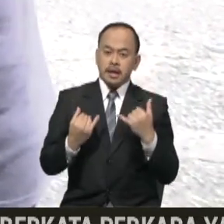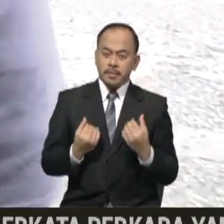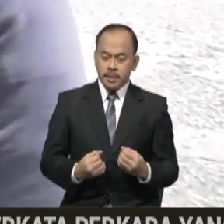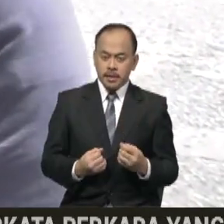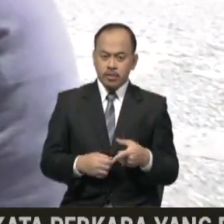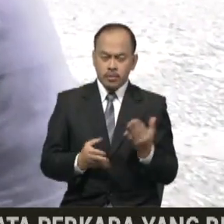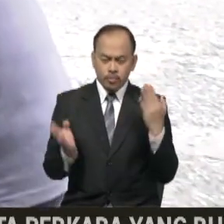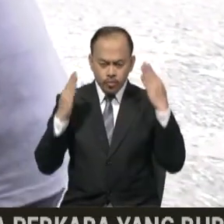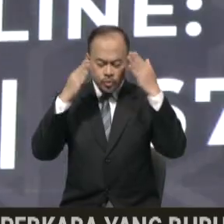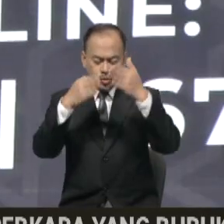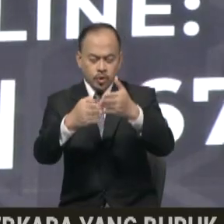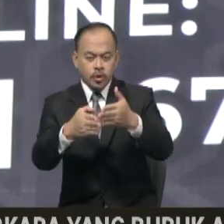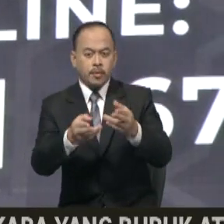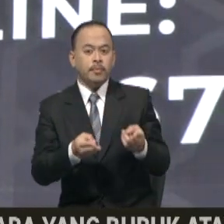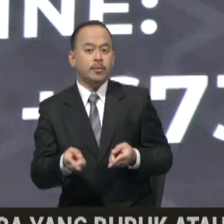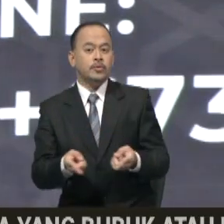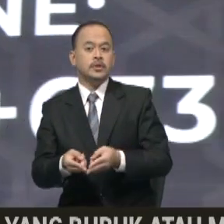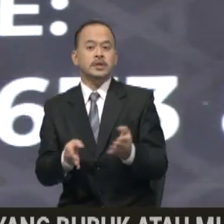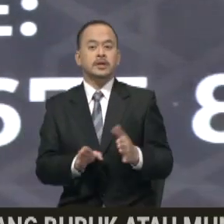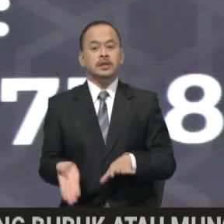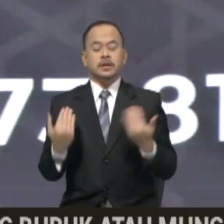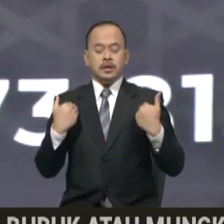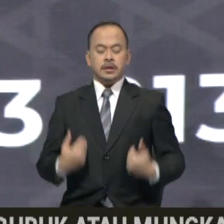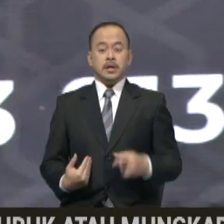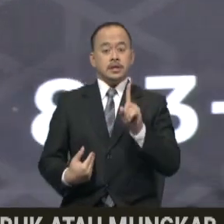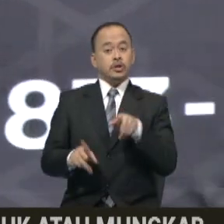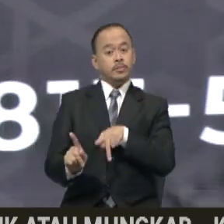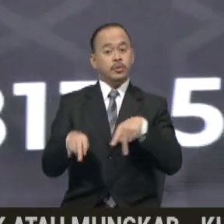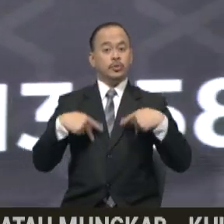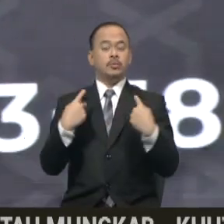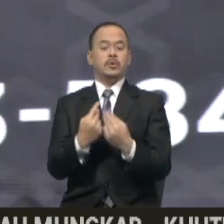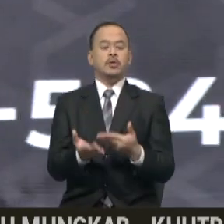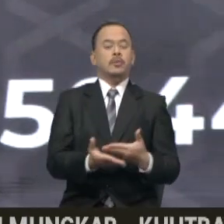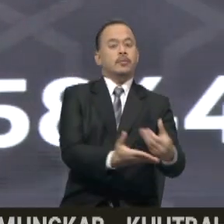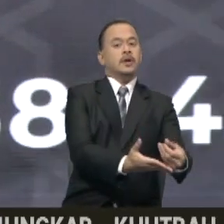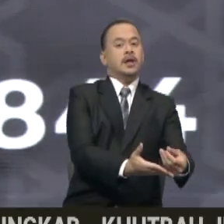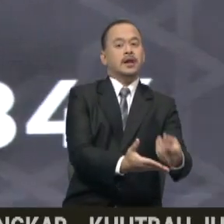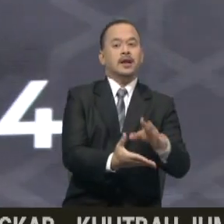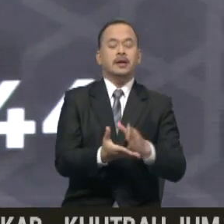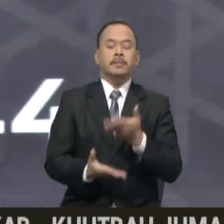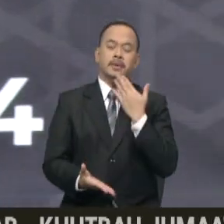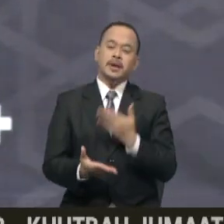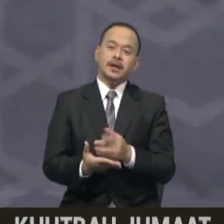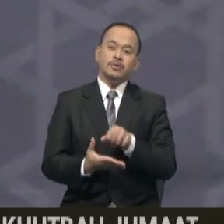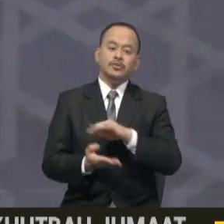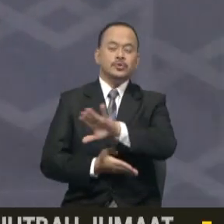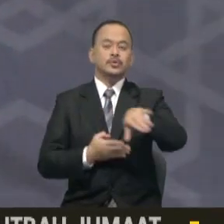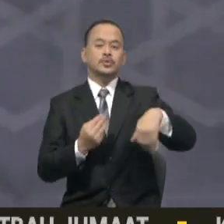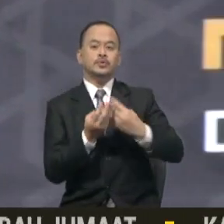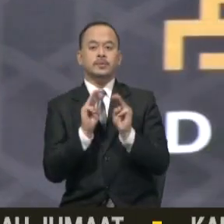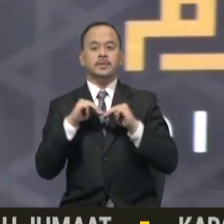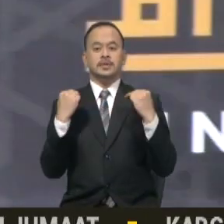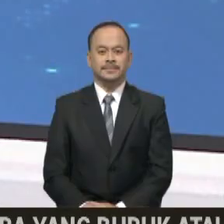satu tumpuan pusat pengurusan jenazah dan sebuah pertubuhan yang menyumbang ke arah kebaikan kepada masyarakat.